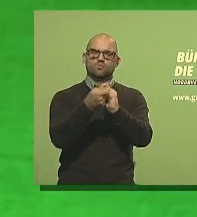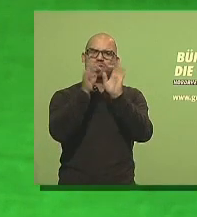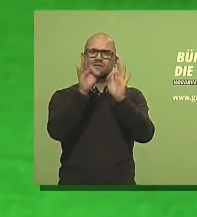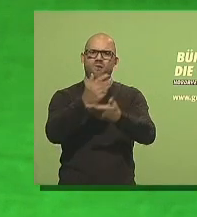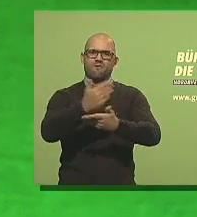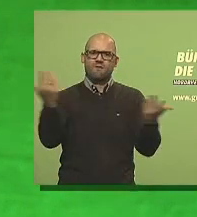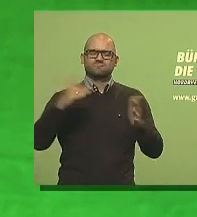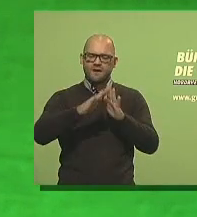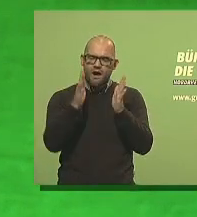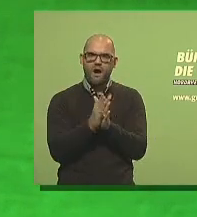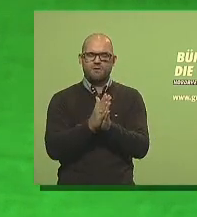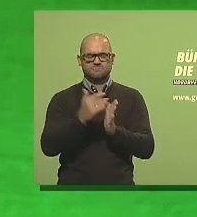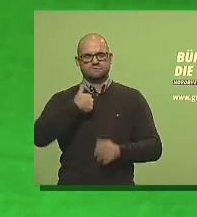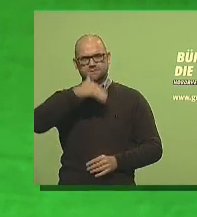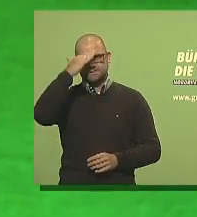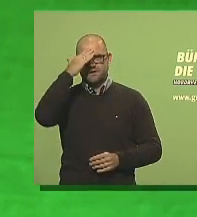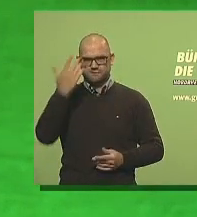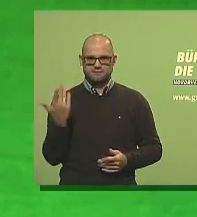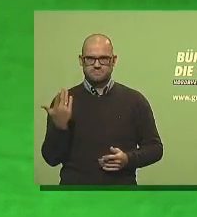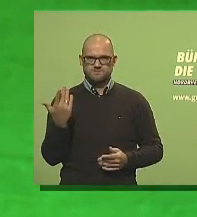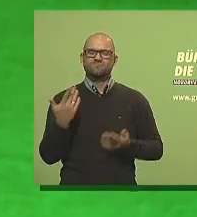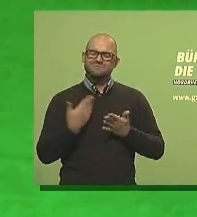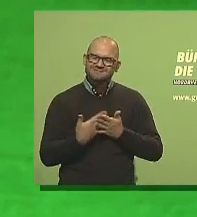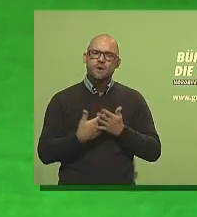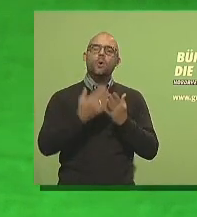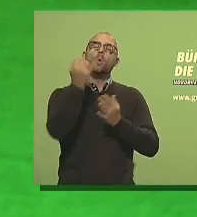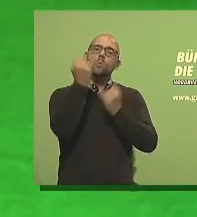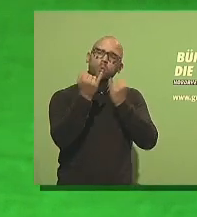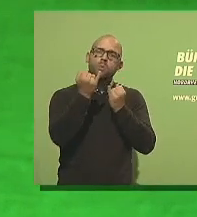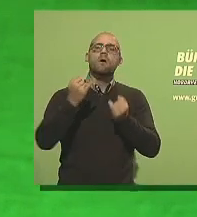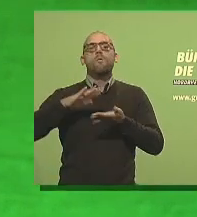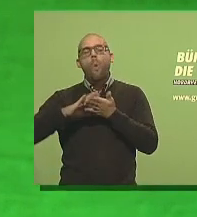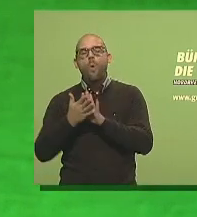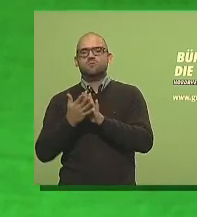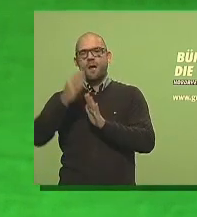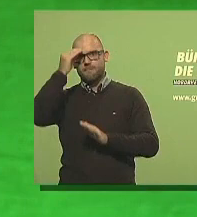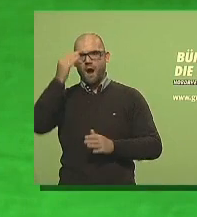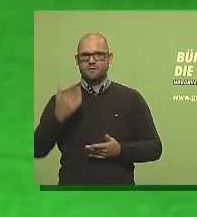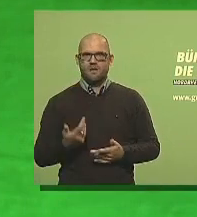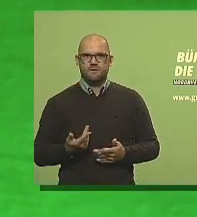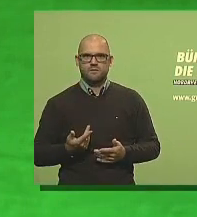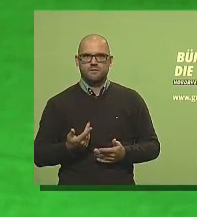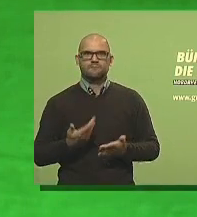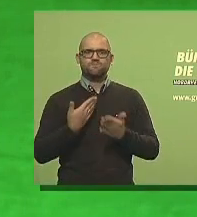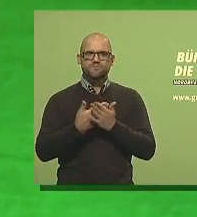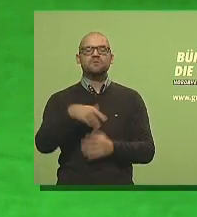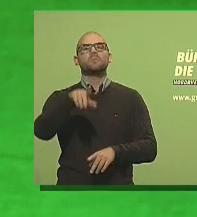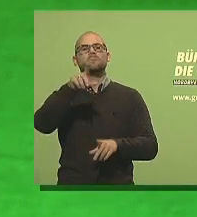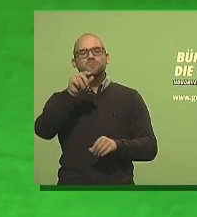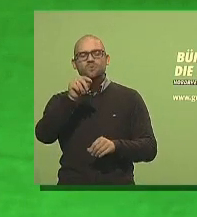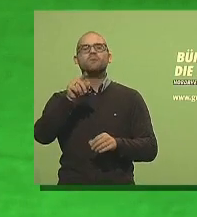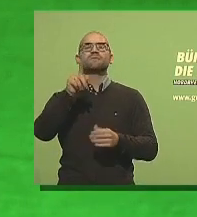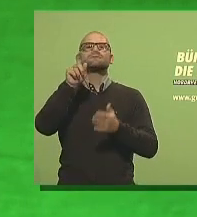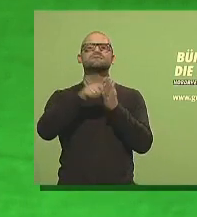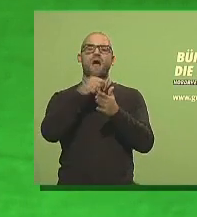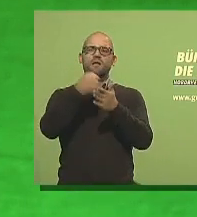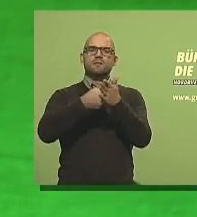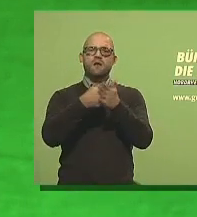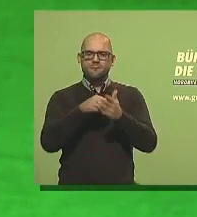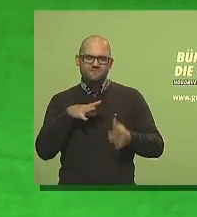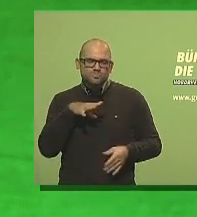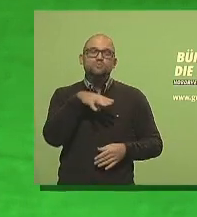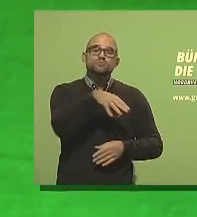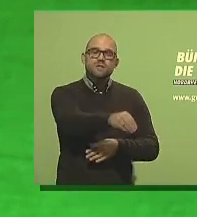Freundinnen und Freunde, Grün oder Merkel. Das heißt eben auch Wahlkampf mit den Leuten, Wahlkampf bei den Leuten und